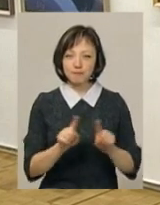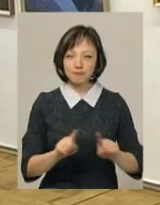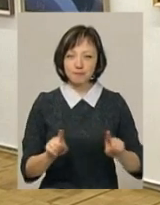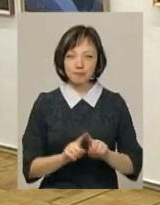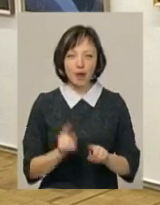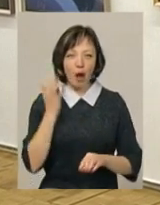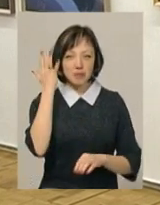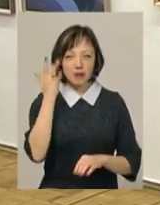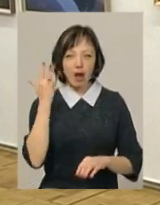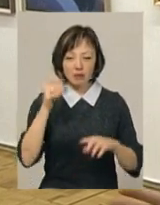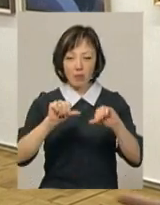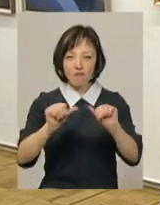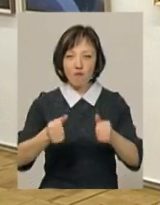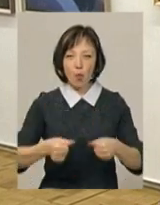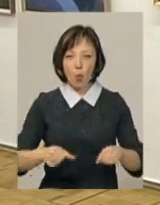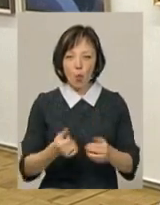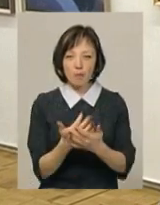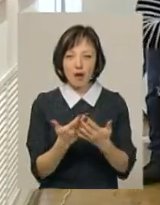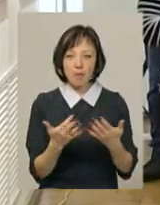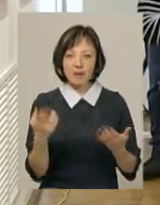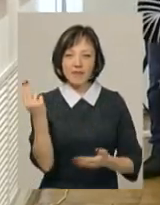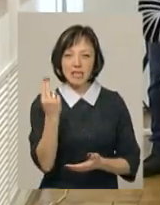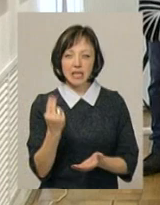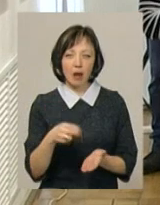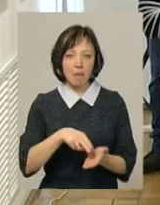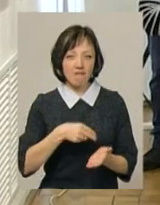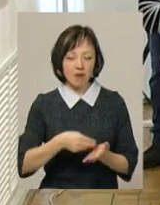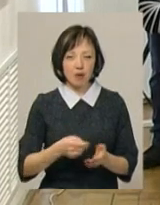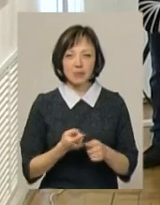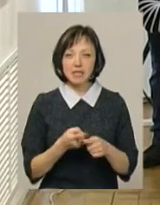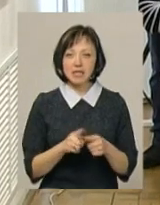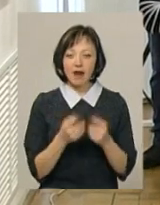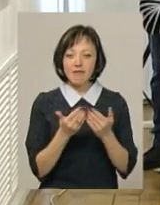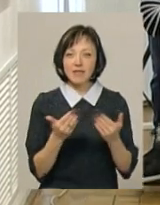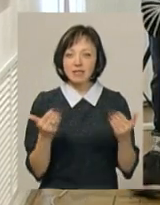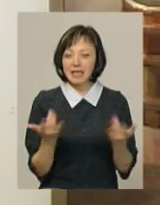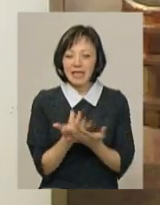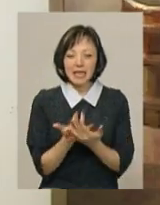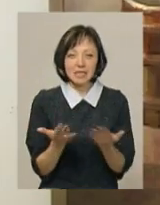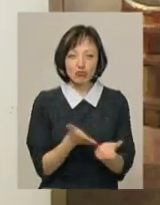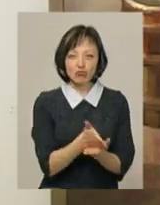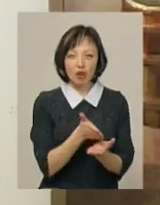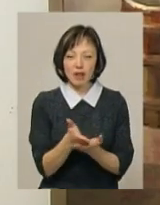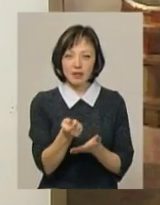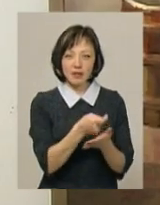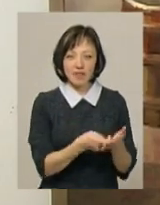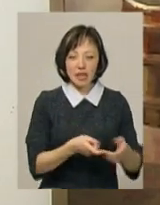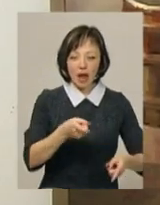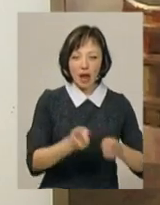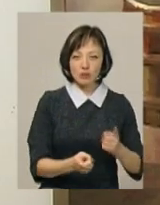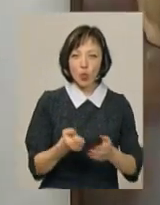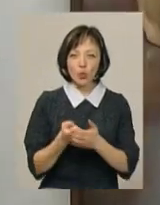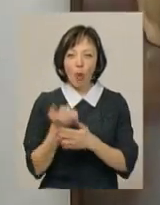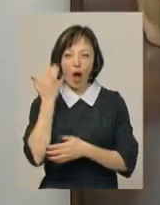абстрактними формами, насиченими відтінками фарб. Ця виставка, де представлені різні жанри живопису від реалізму до